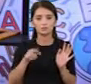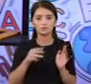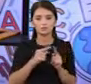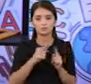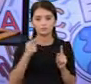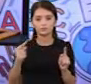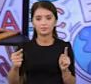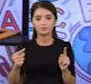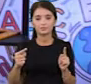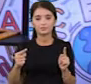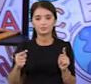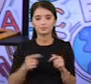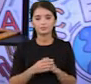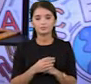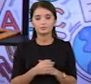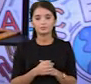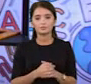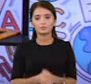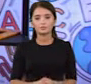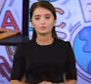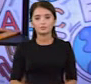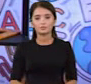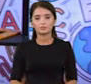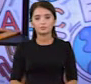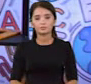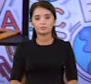Mana 8 cm-ga